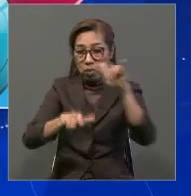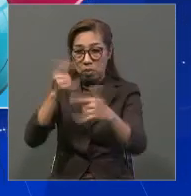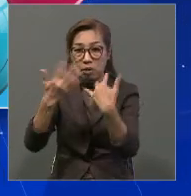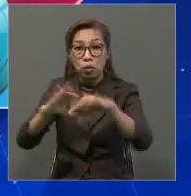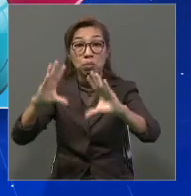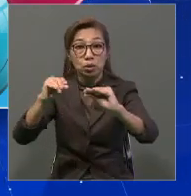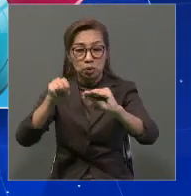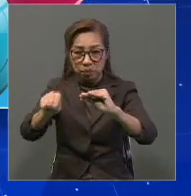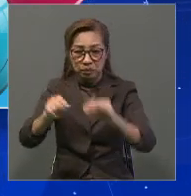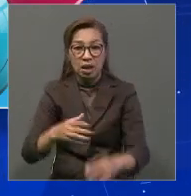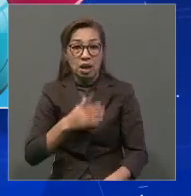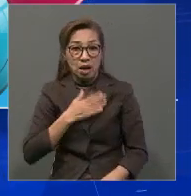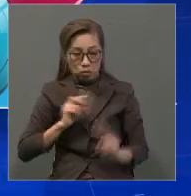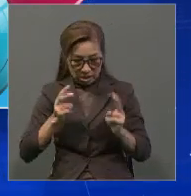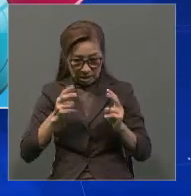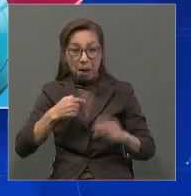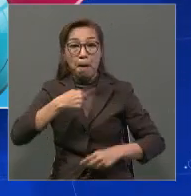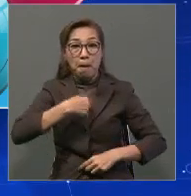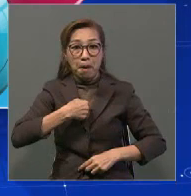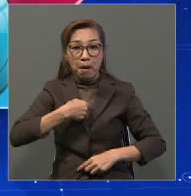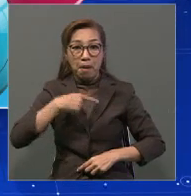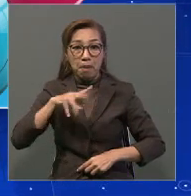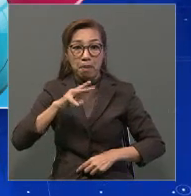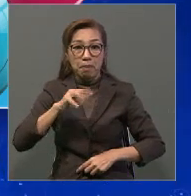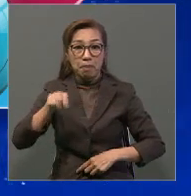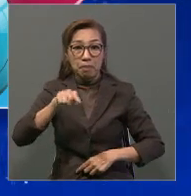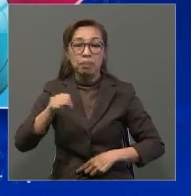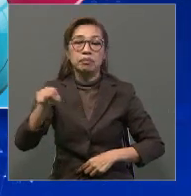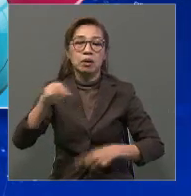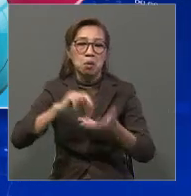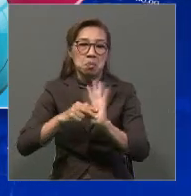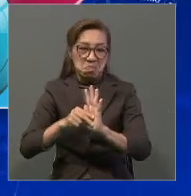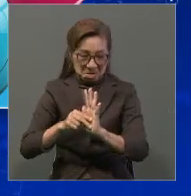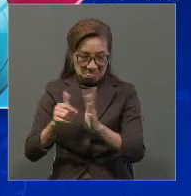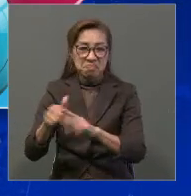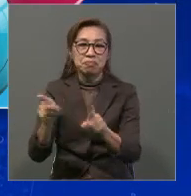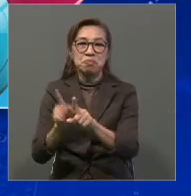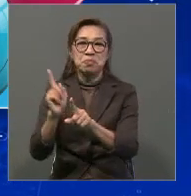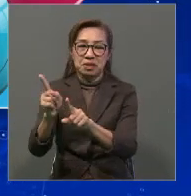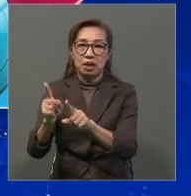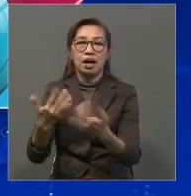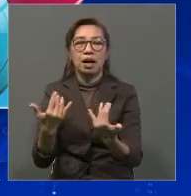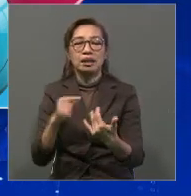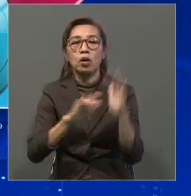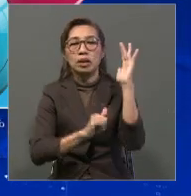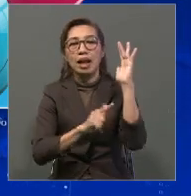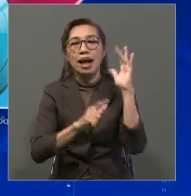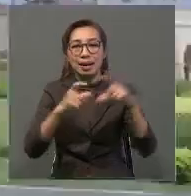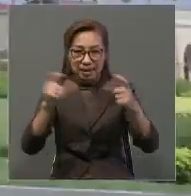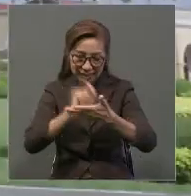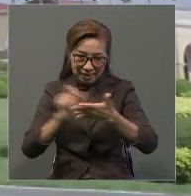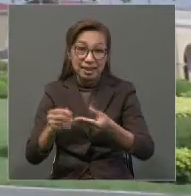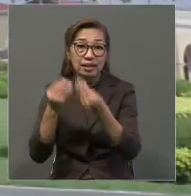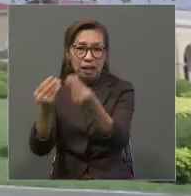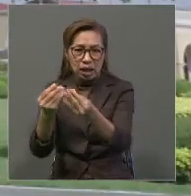งเล็บเนี่ยนะคะว่าหงก็ยังคงเป็นหงค่ะ อ ันนี้มาจากน้องในพื้นที่จังหวัดยะลานะคะแล้วก็ยังมีสคส.